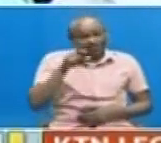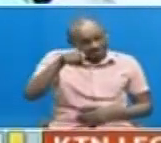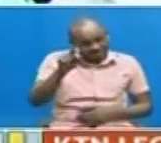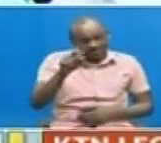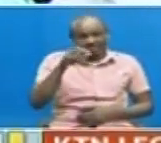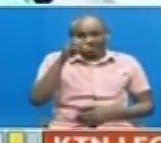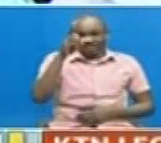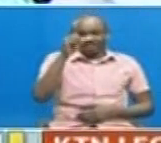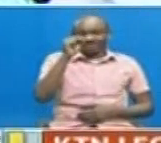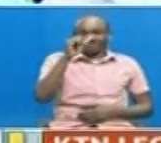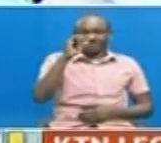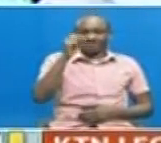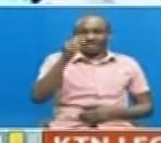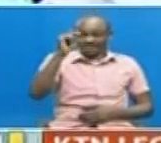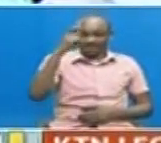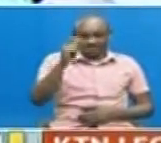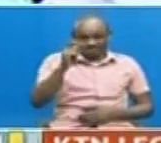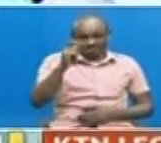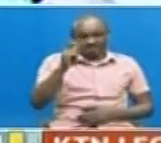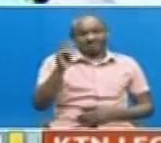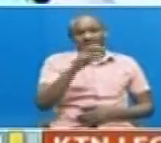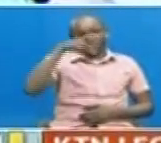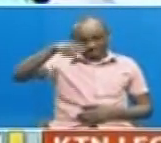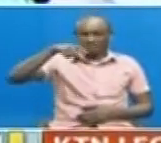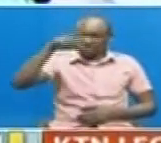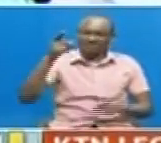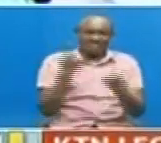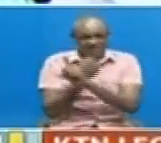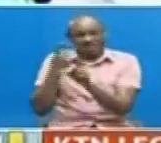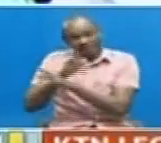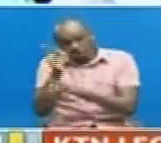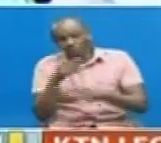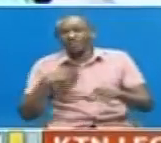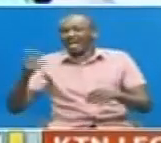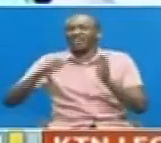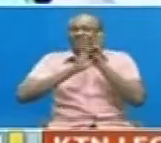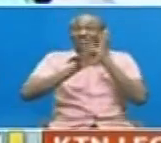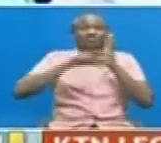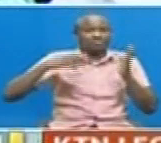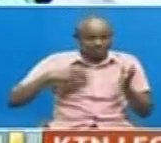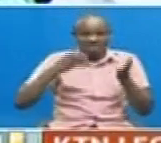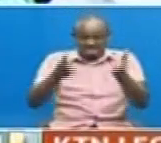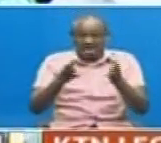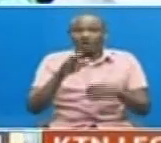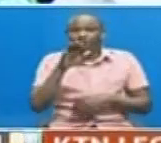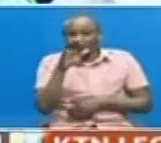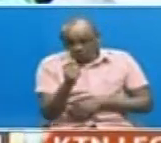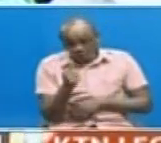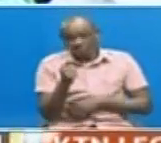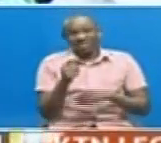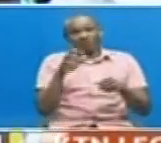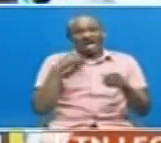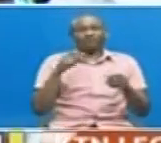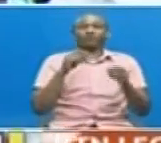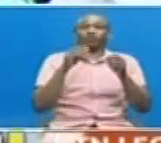P. Maarufu kwa vibao mbalimbali vya muziki au vimeimbwa na wasanii maarufu mchini kutoka vibao